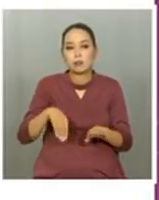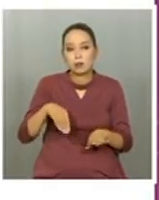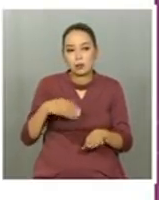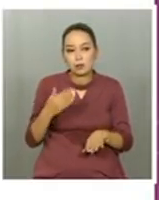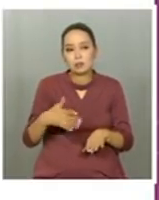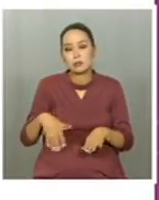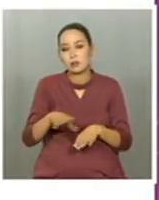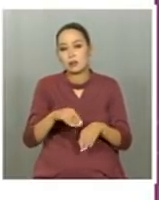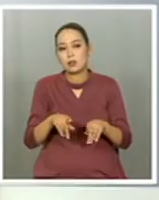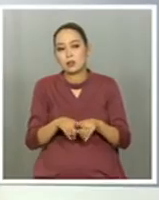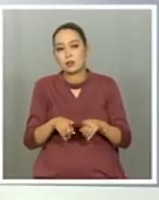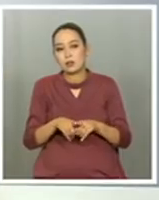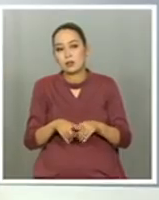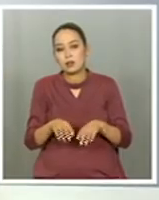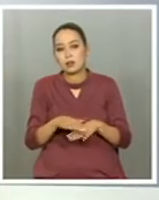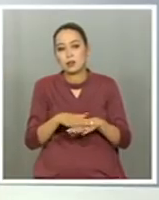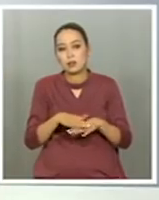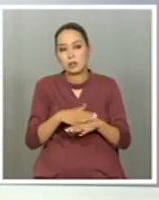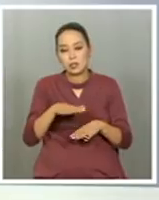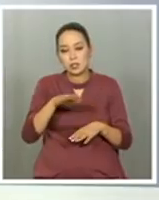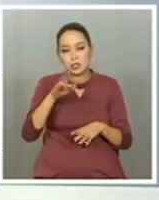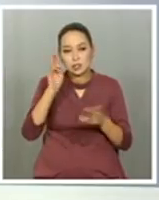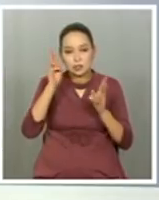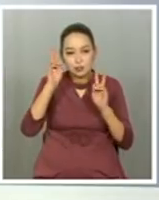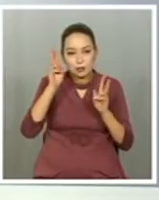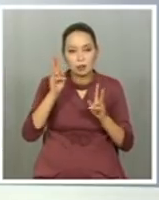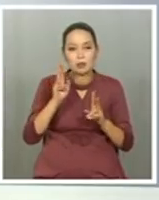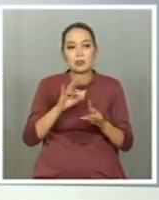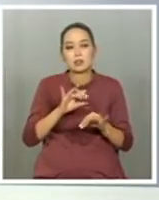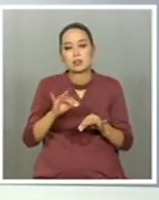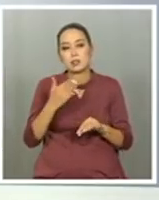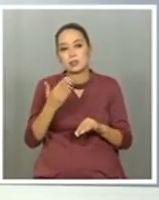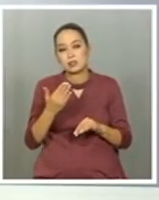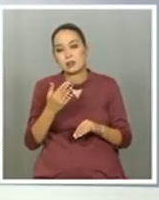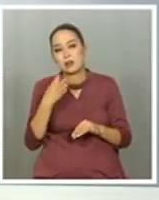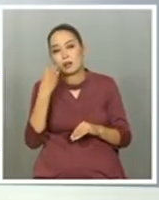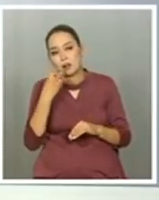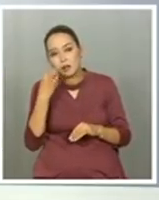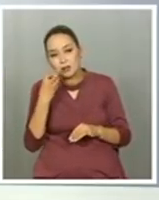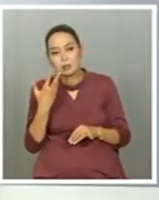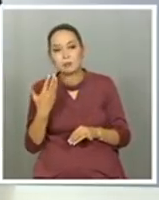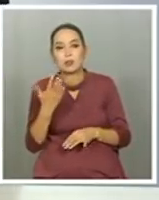атасы, сиверс алмасы және қорғалжын қорығының ерекше